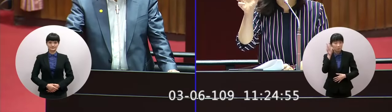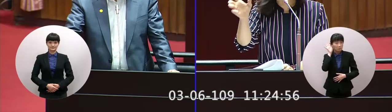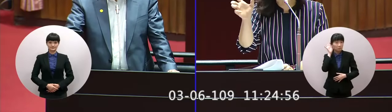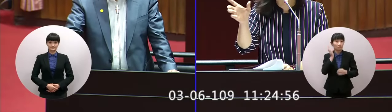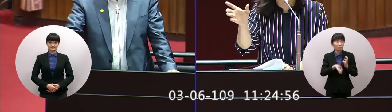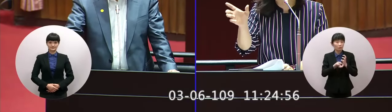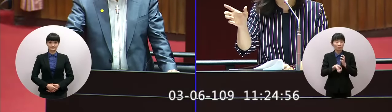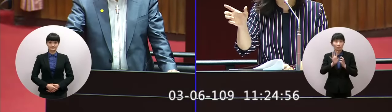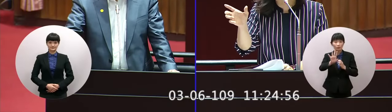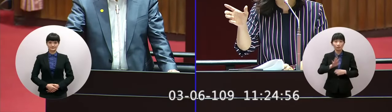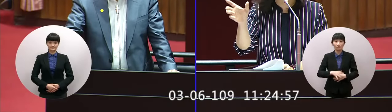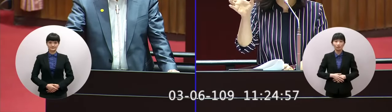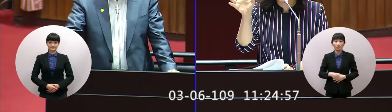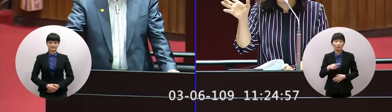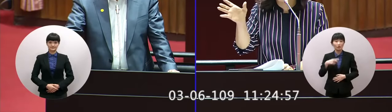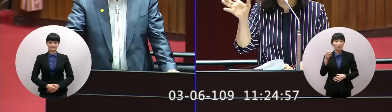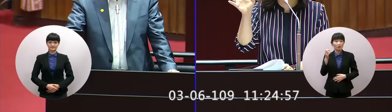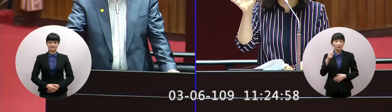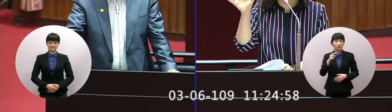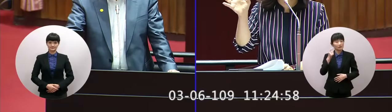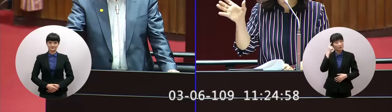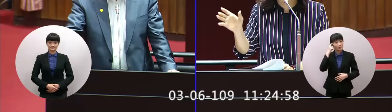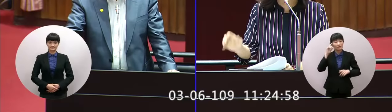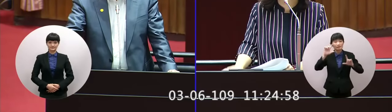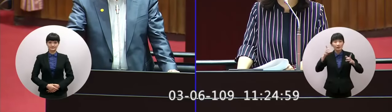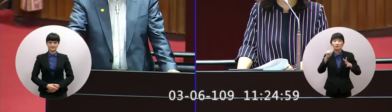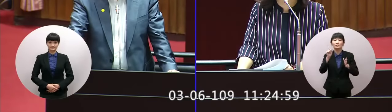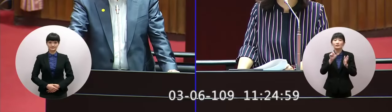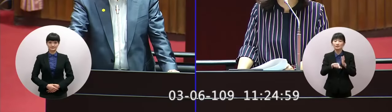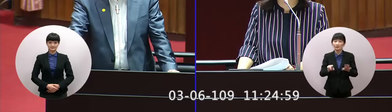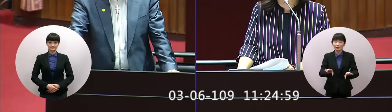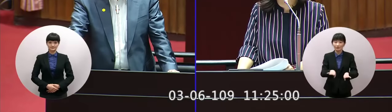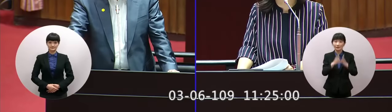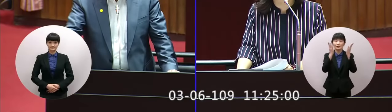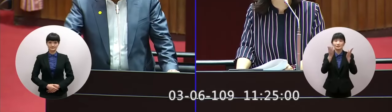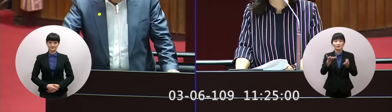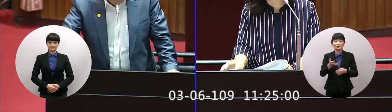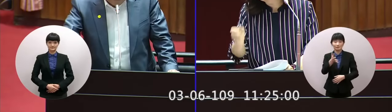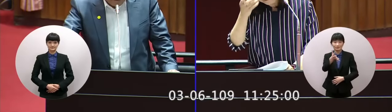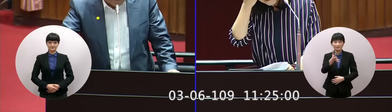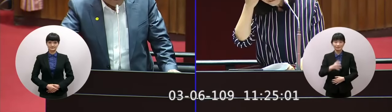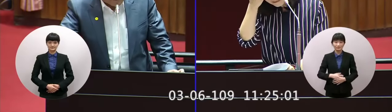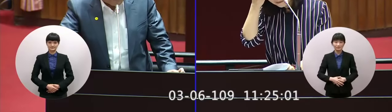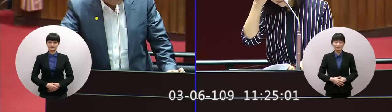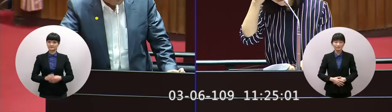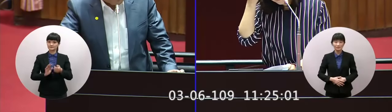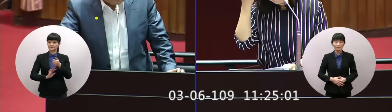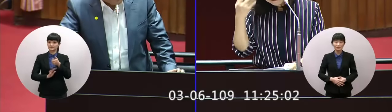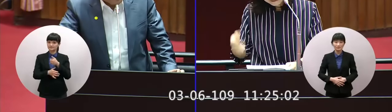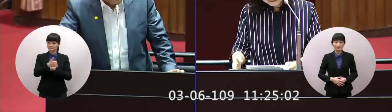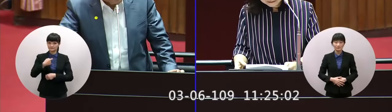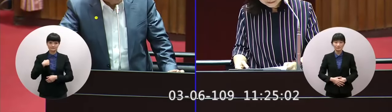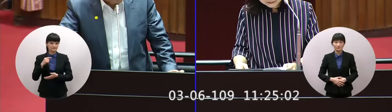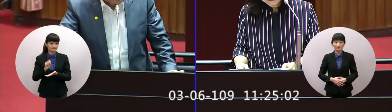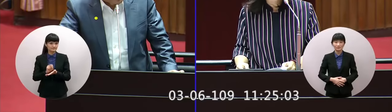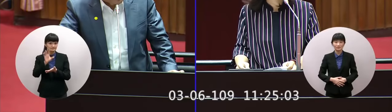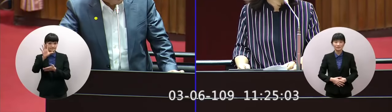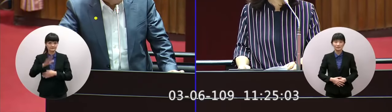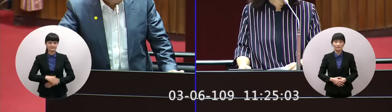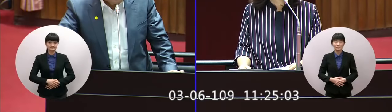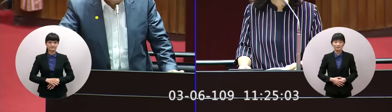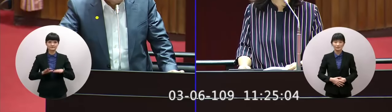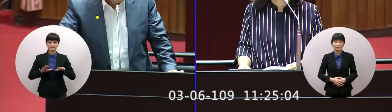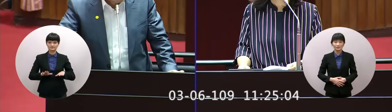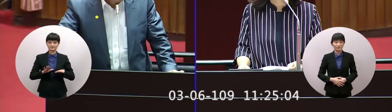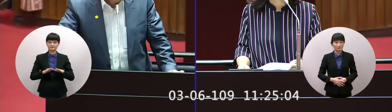分，我有听到你有这么说，那在什么时候可能可以上路在这个部分？ 跟委员来报告哈，大概我们就是